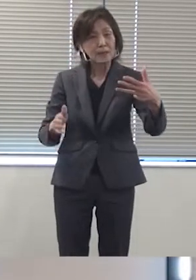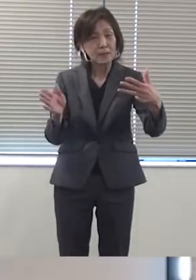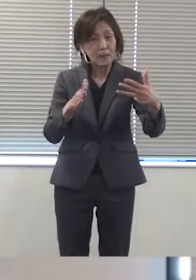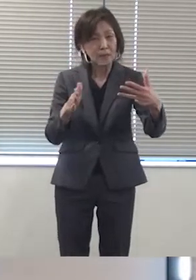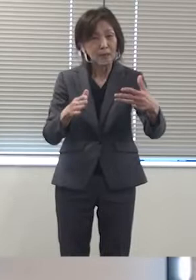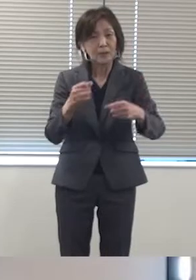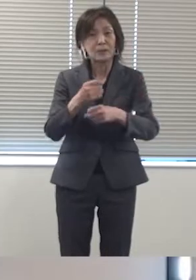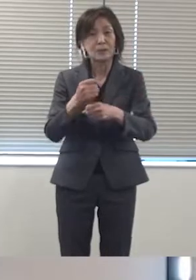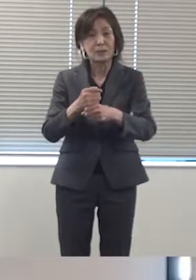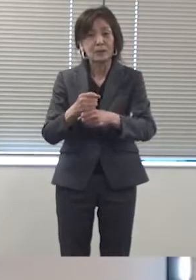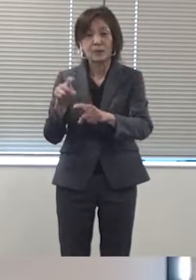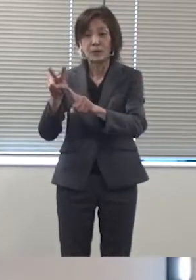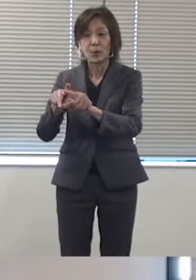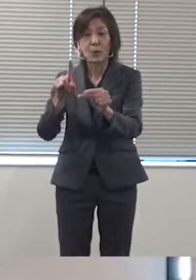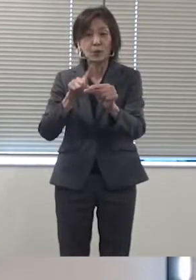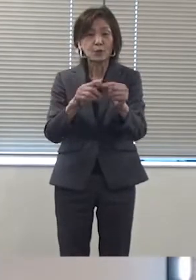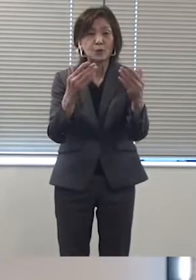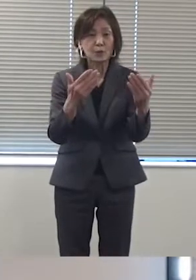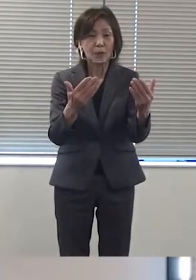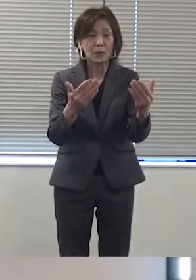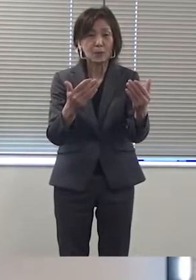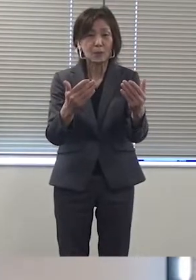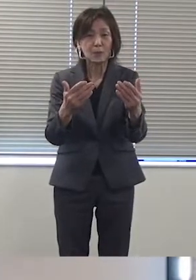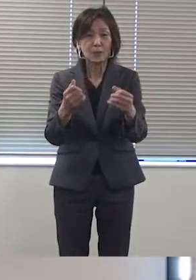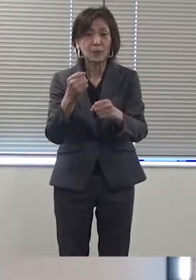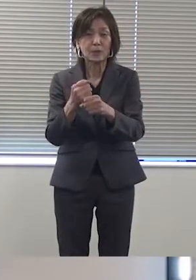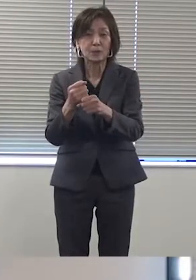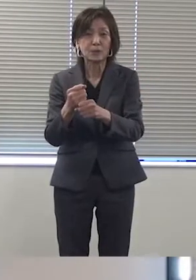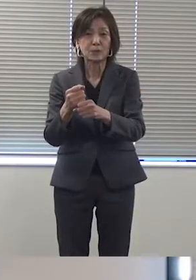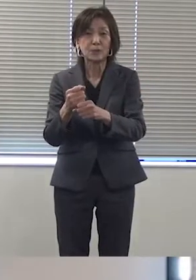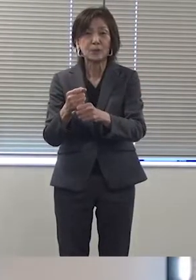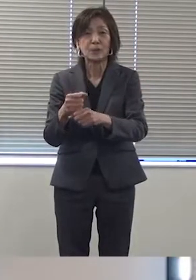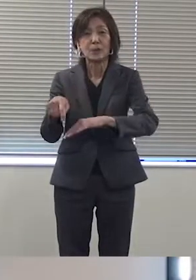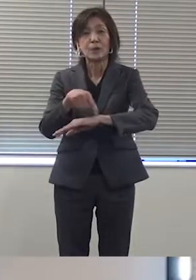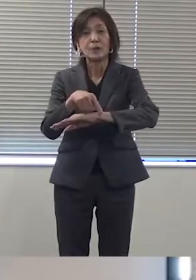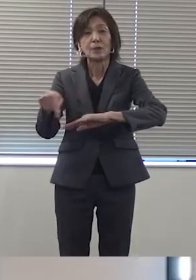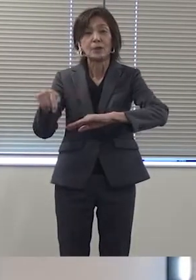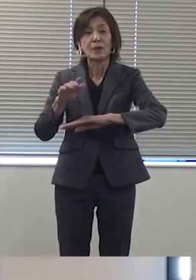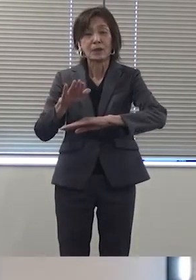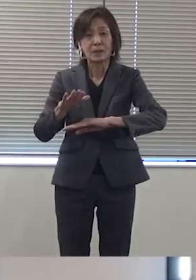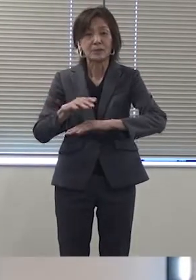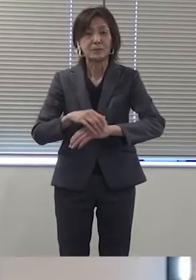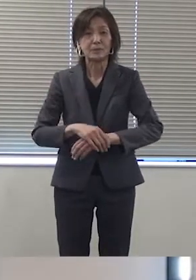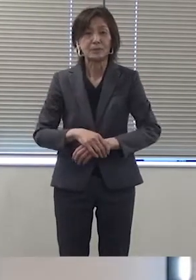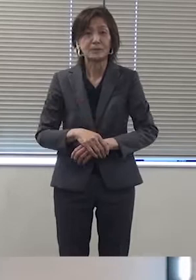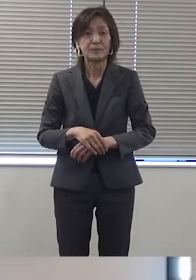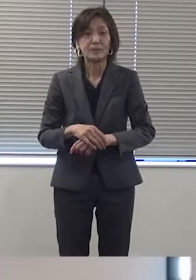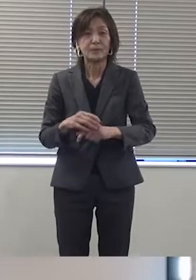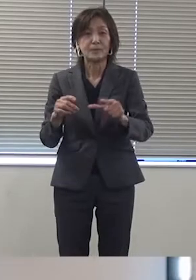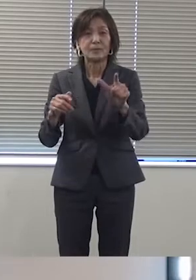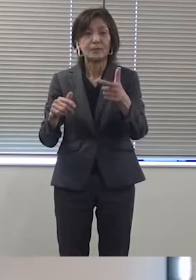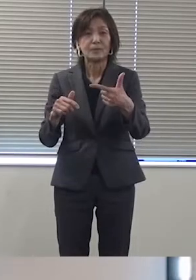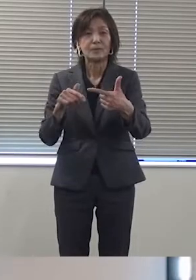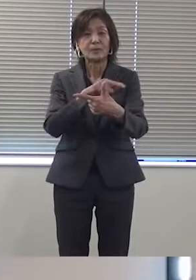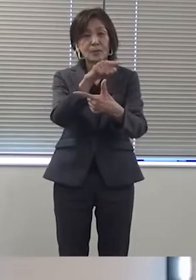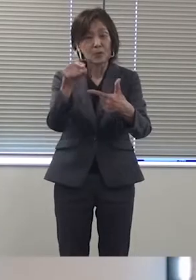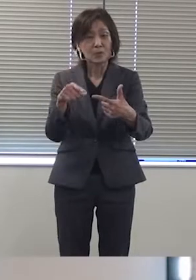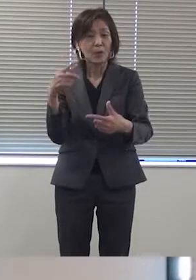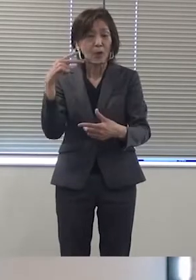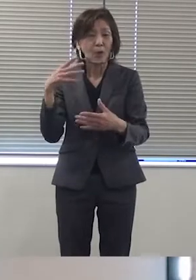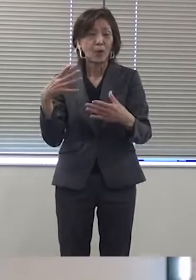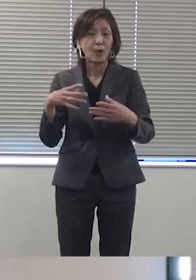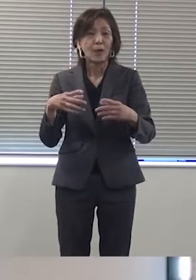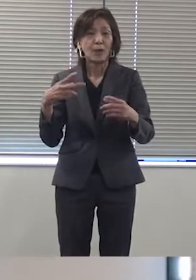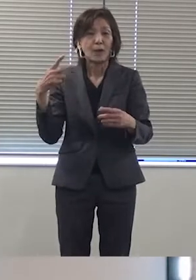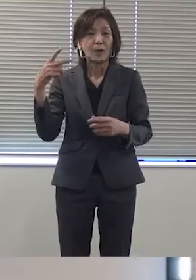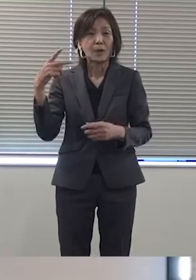校に整備をする予定です。それから丸六がですね、小松の沼でも問題になりましたが、いわゆる